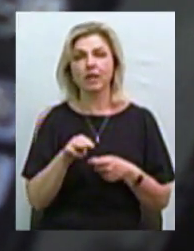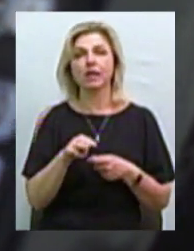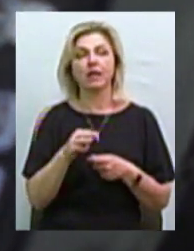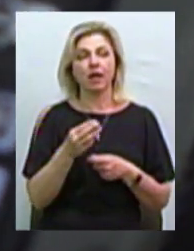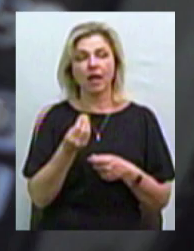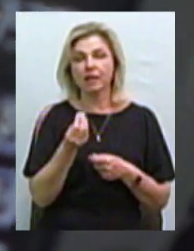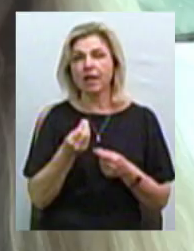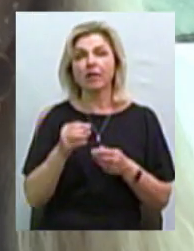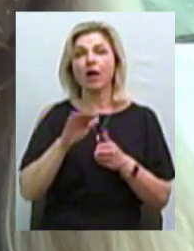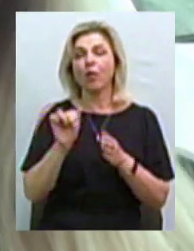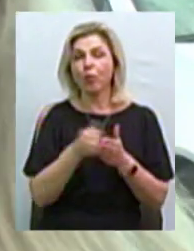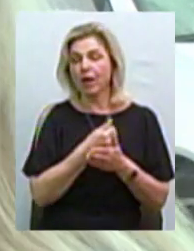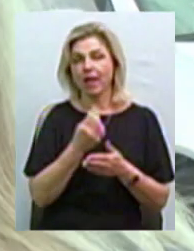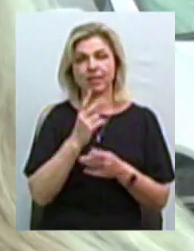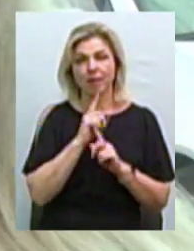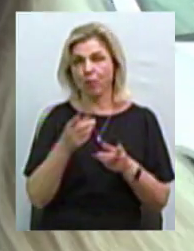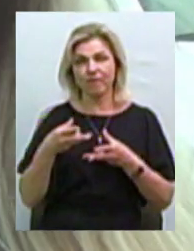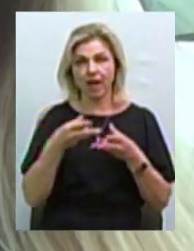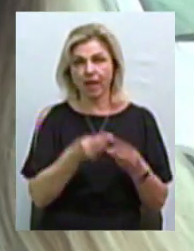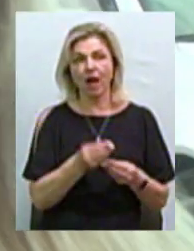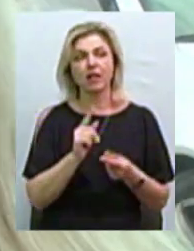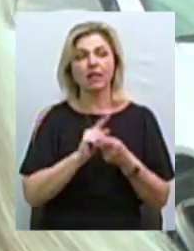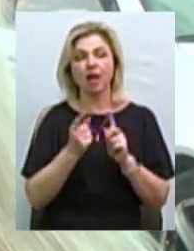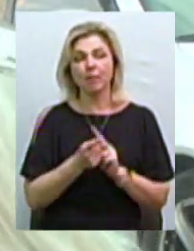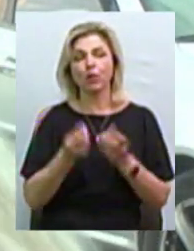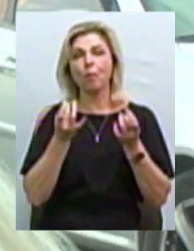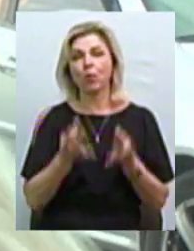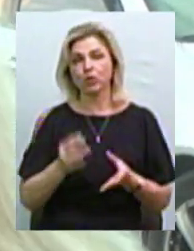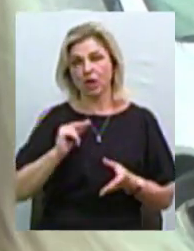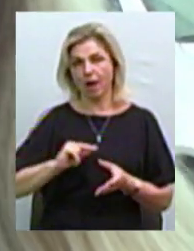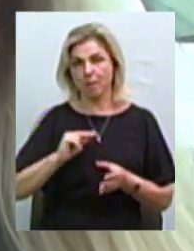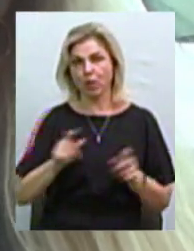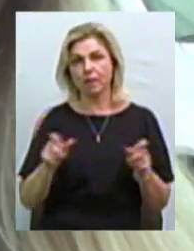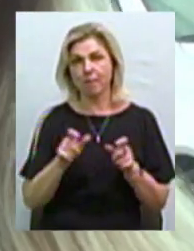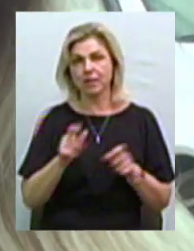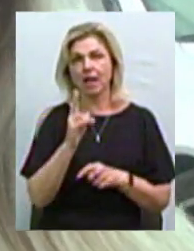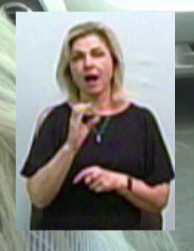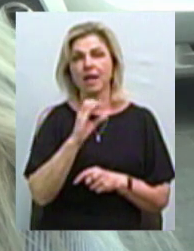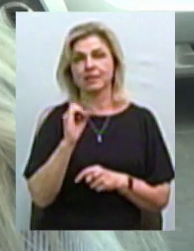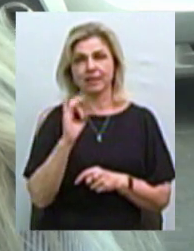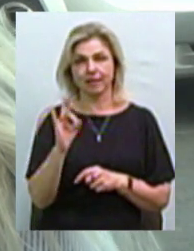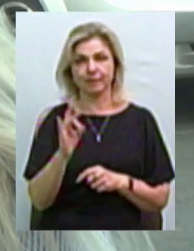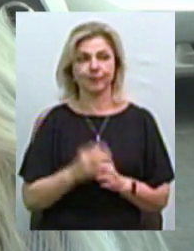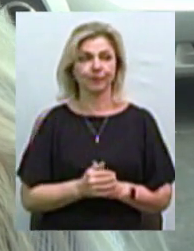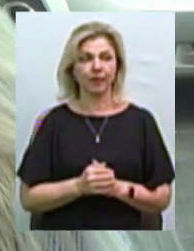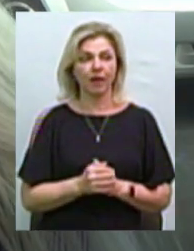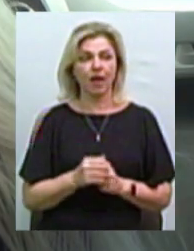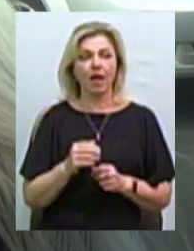не вплине. Навпаки, спростить роботу касирів, говорить керуюча магазином Ірина Анохіна.